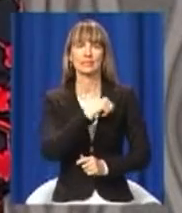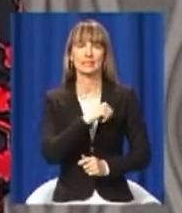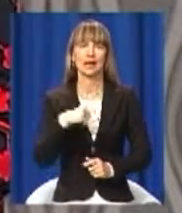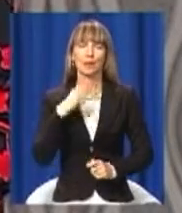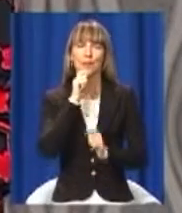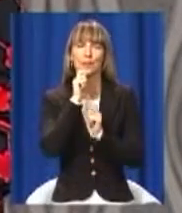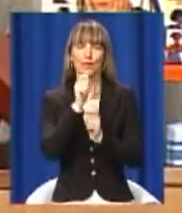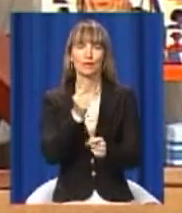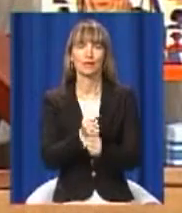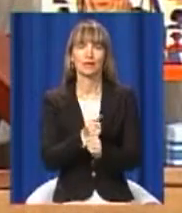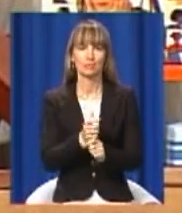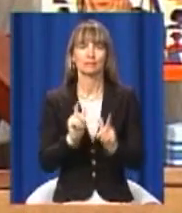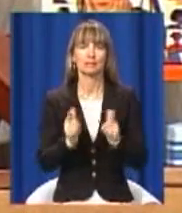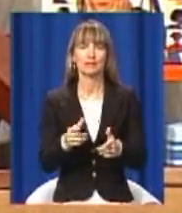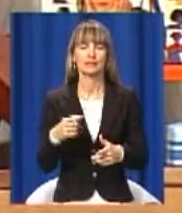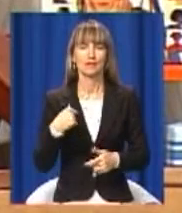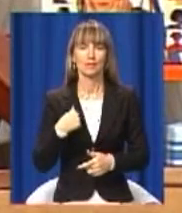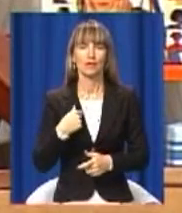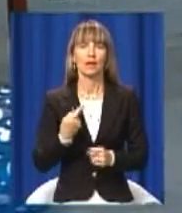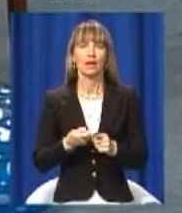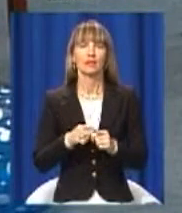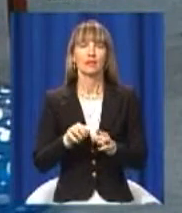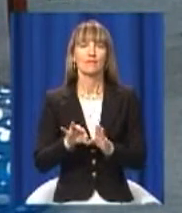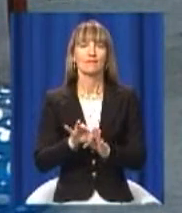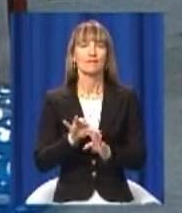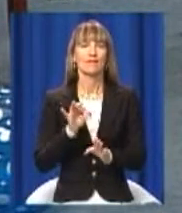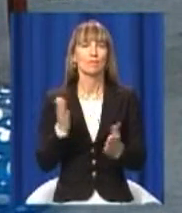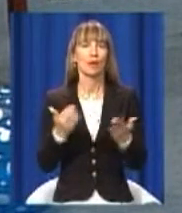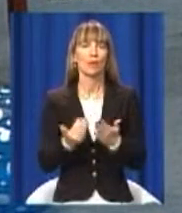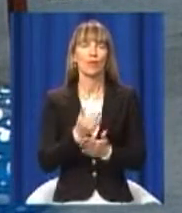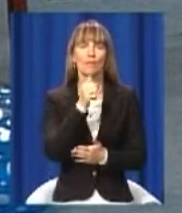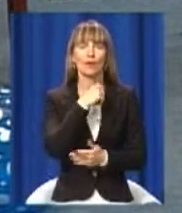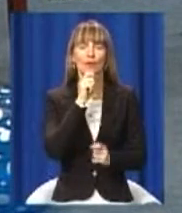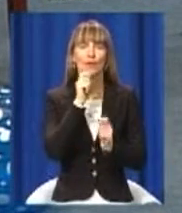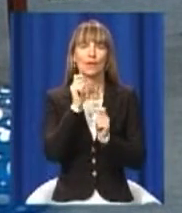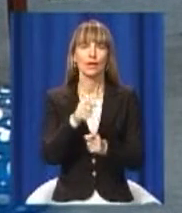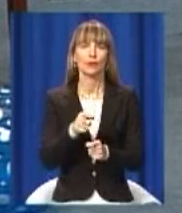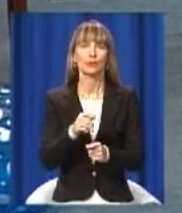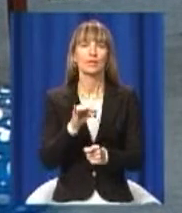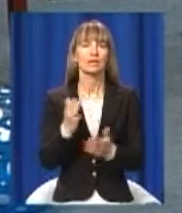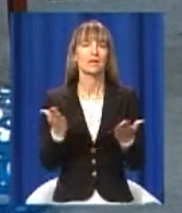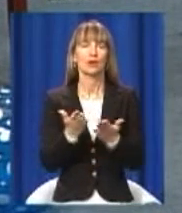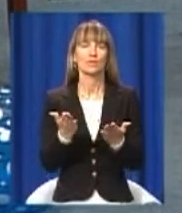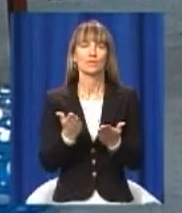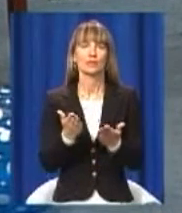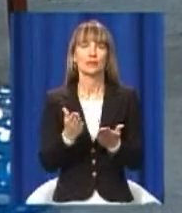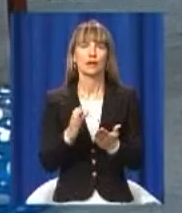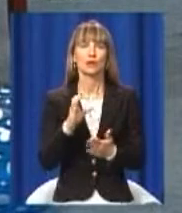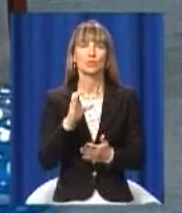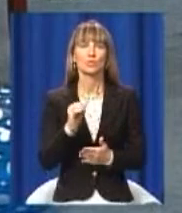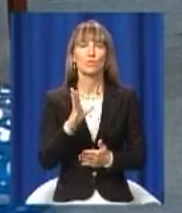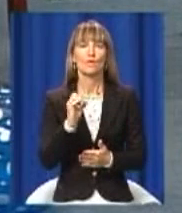подарунки. Згодна зі мною? Оскільки саме навіть вибір якогось новорічного або подарунка, або взагалі якогось такого певного сувенірчика,